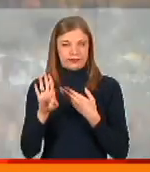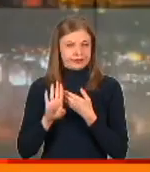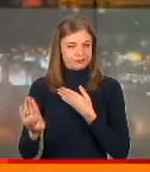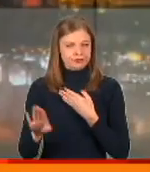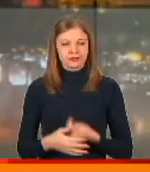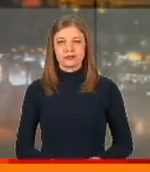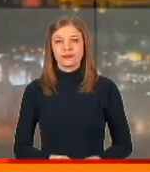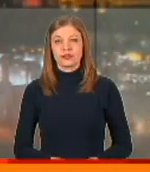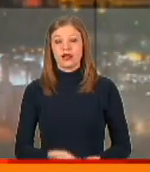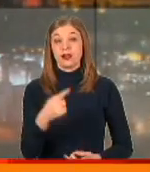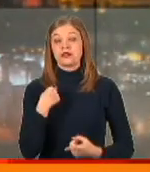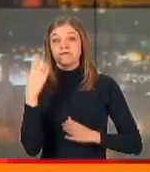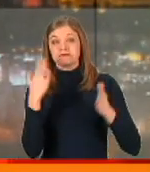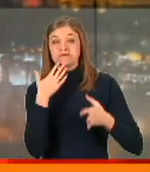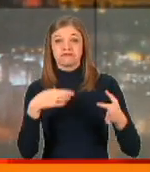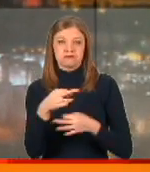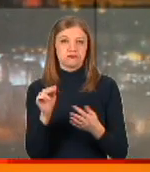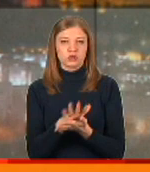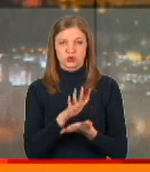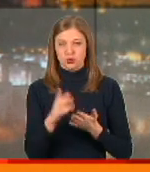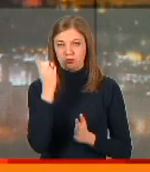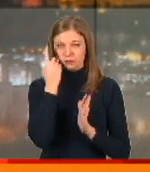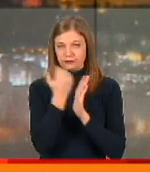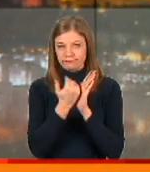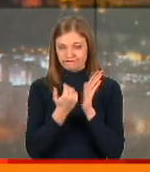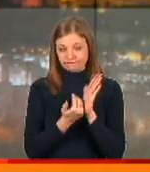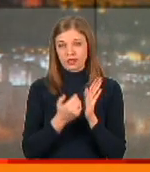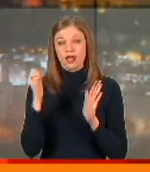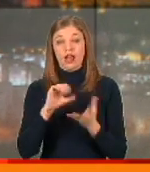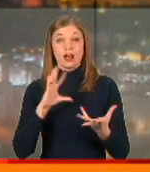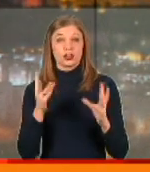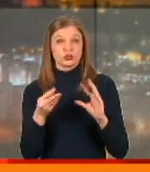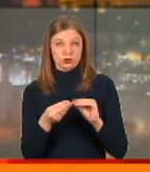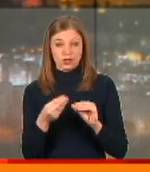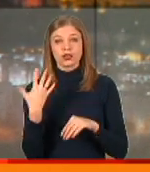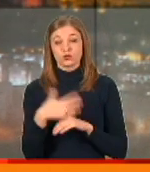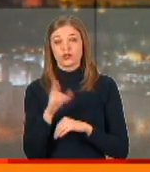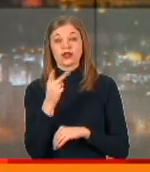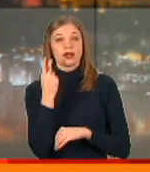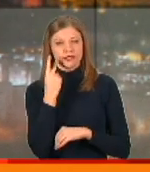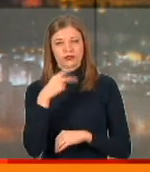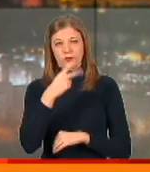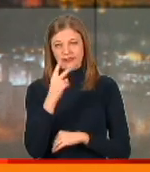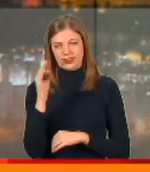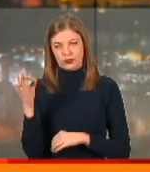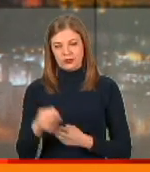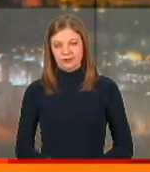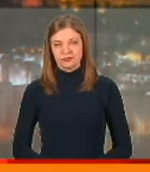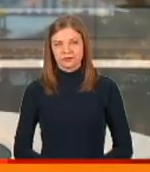церкви. Голосуйте, коментуйте в безкоштовному мобільному додатку телепортала. Результати вже, як завжди, о 22-й.